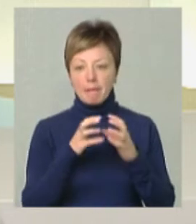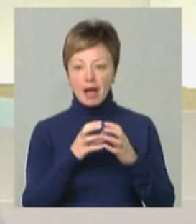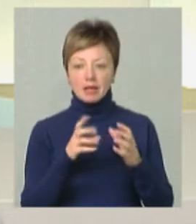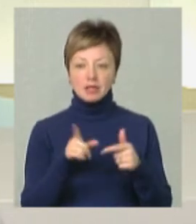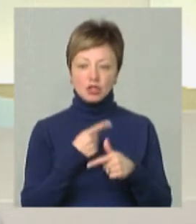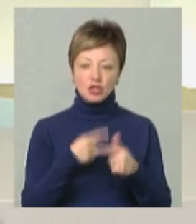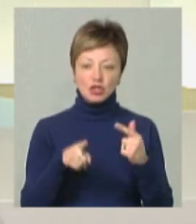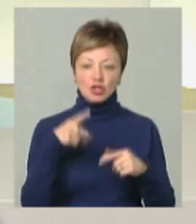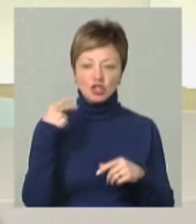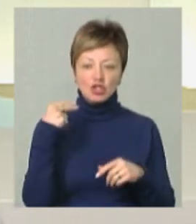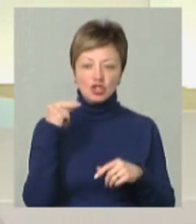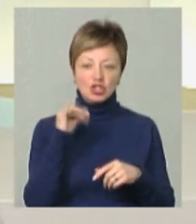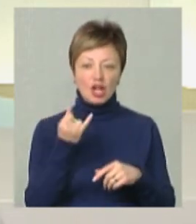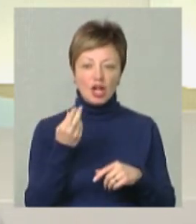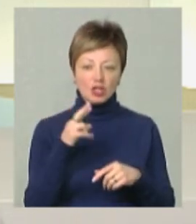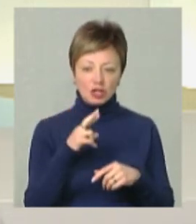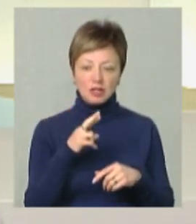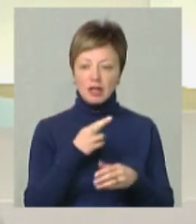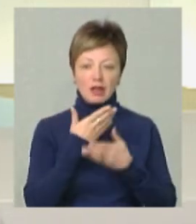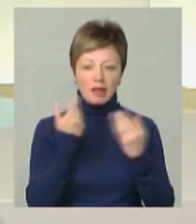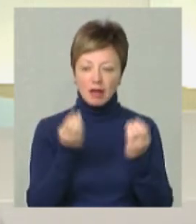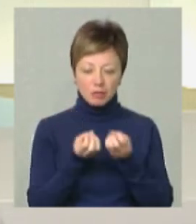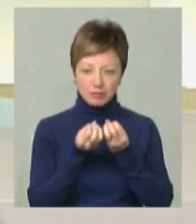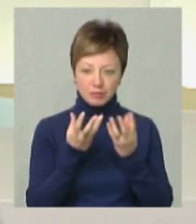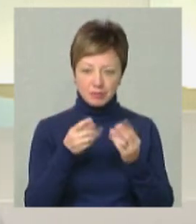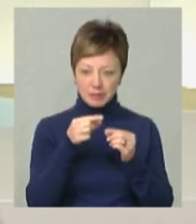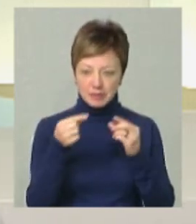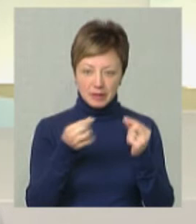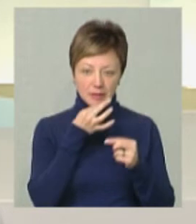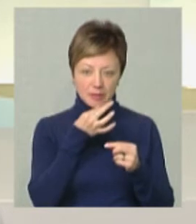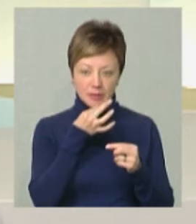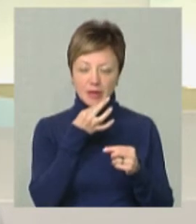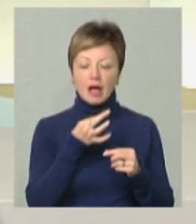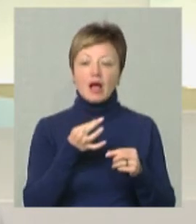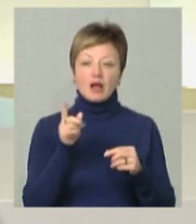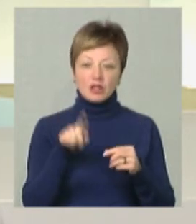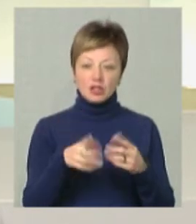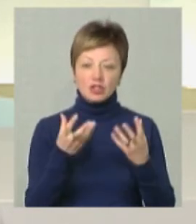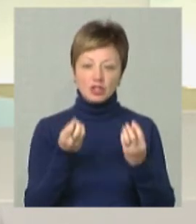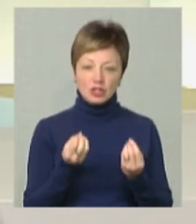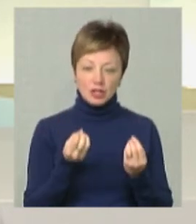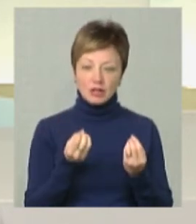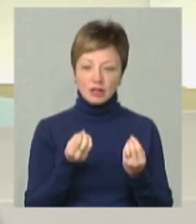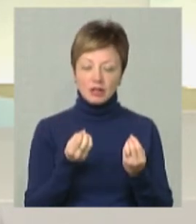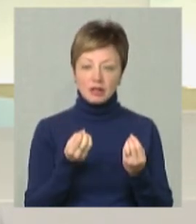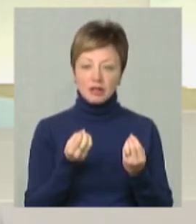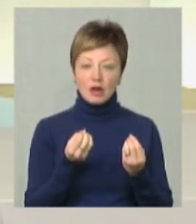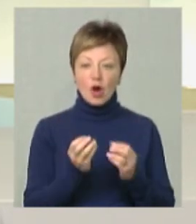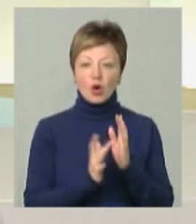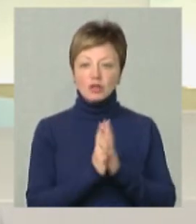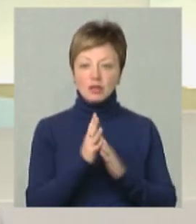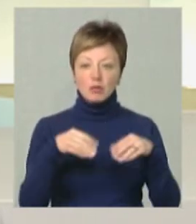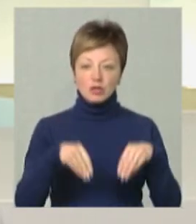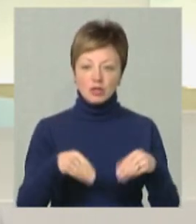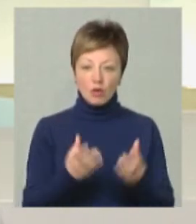чи черешні ранні, які мають не розпущену бруньку, і це нормально. А крім того, горшкова культура. Коли рослини